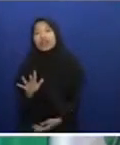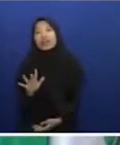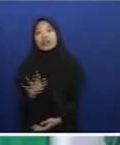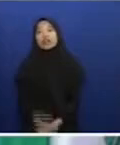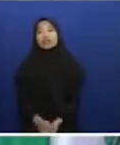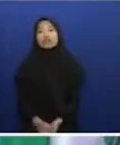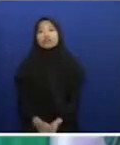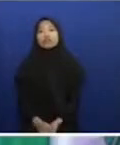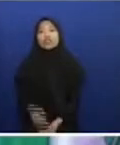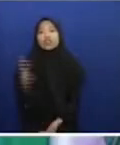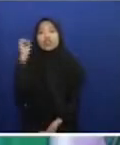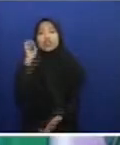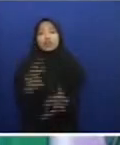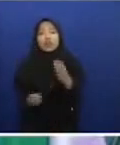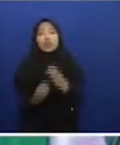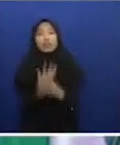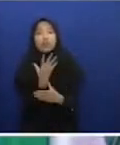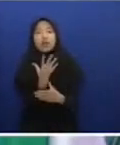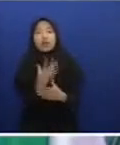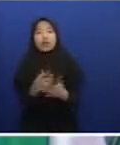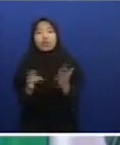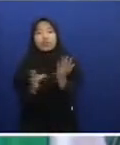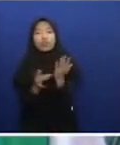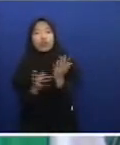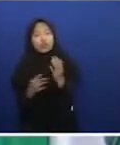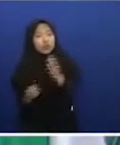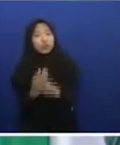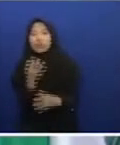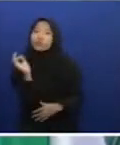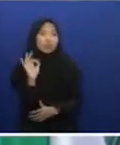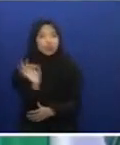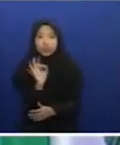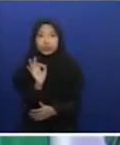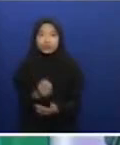Belum ada teknologi yang sebaik kalian.